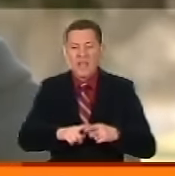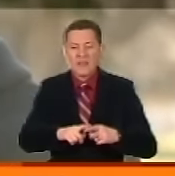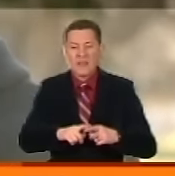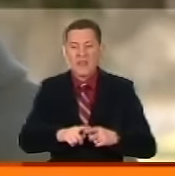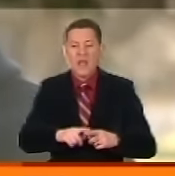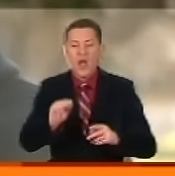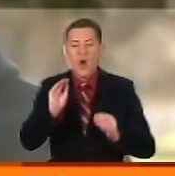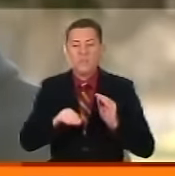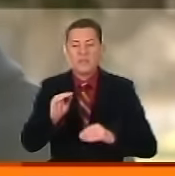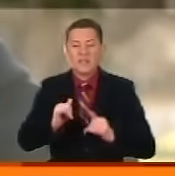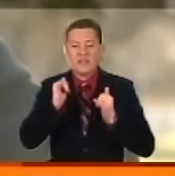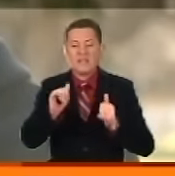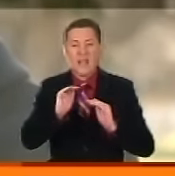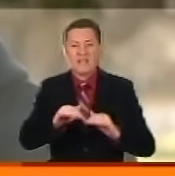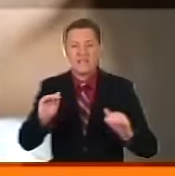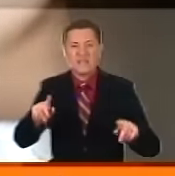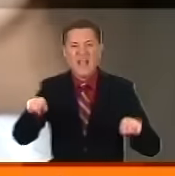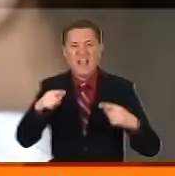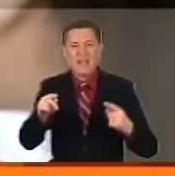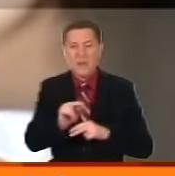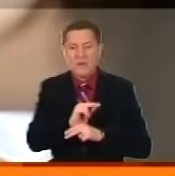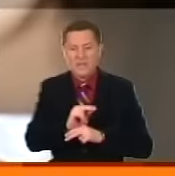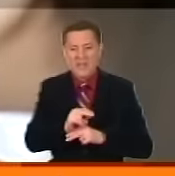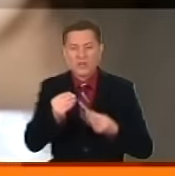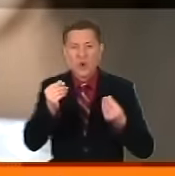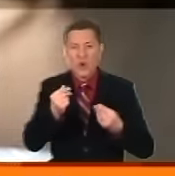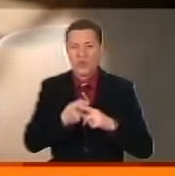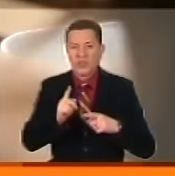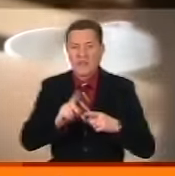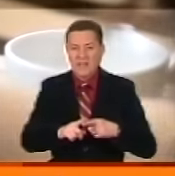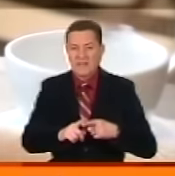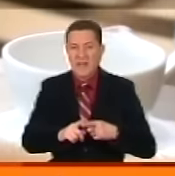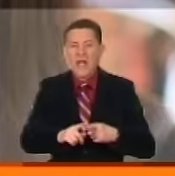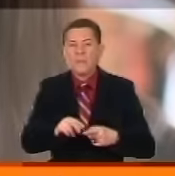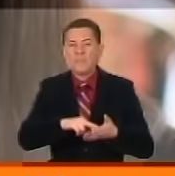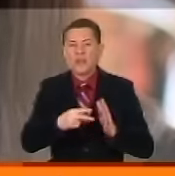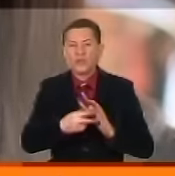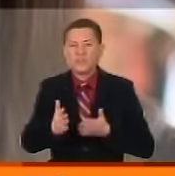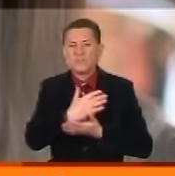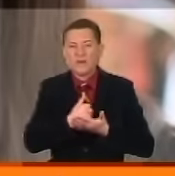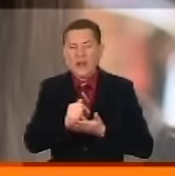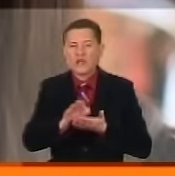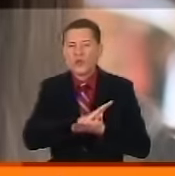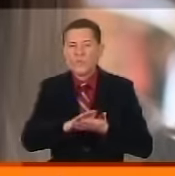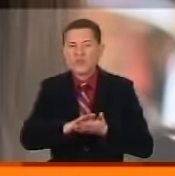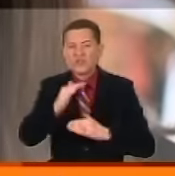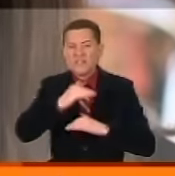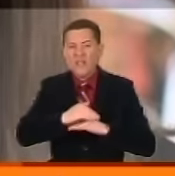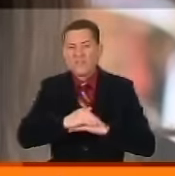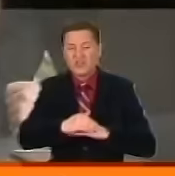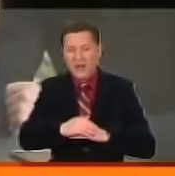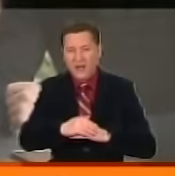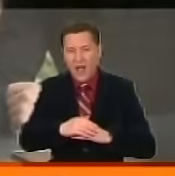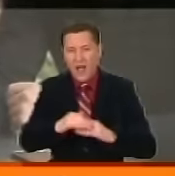для дітей, для їх лікування та реабілітації. Гроші на це засновники фонду планують збирати на доброчинних вечорах, що тут у